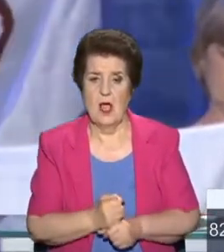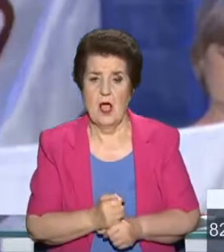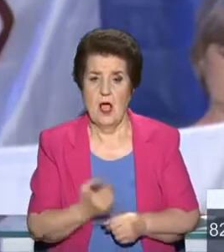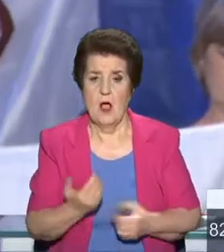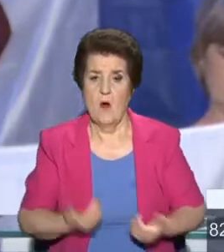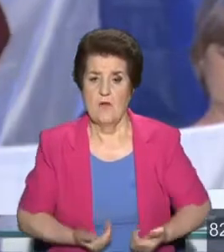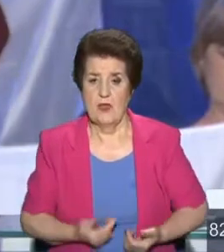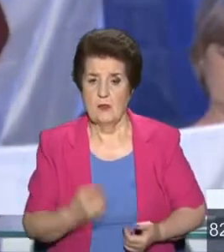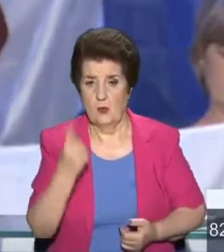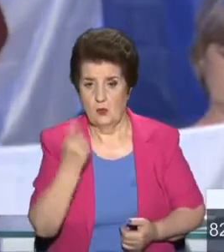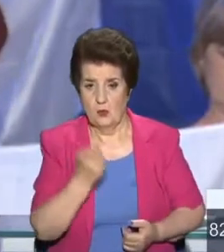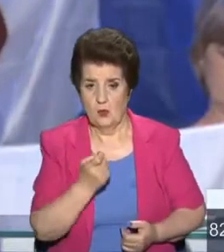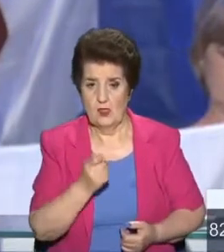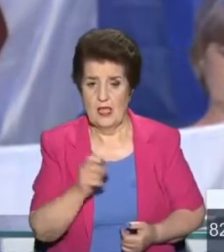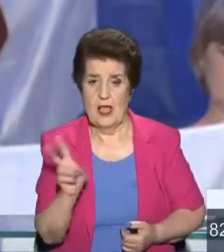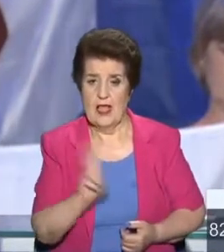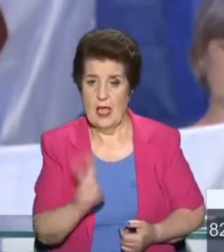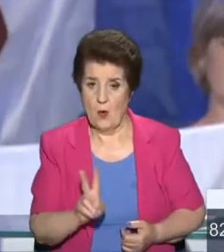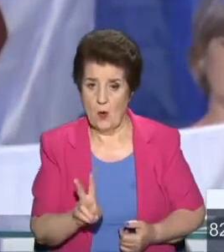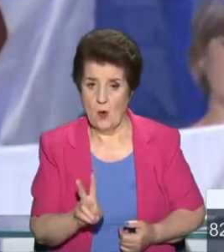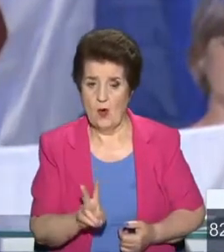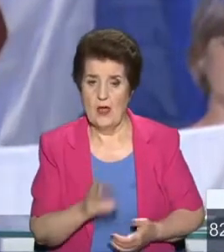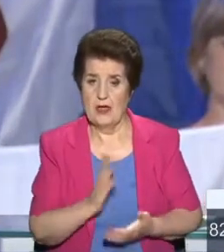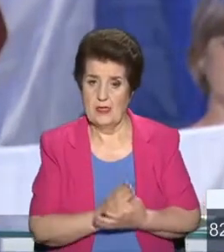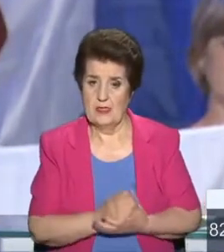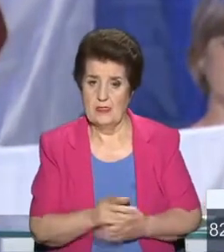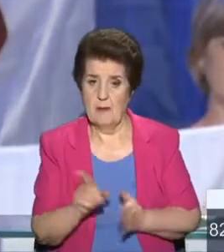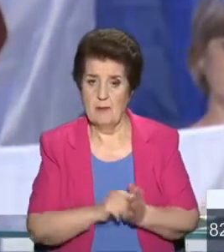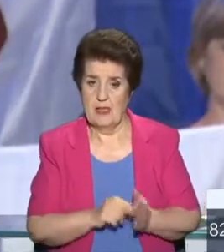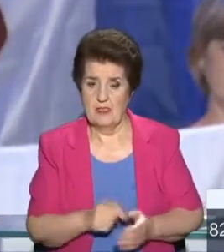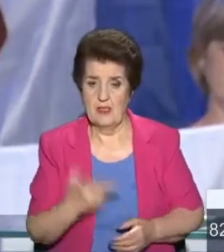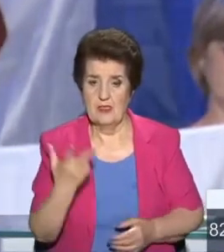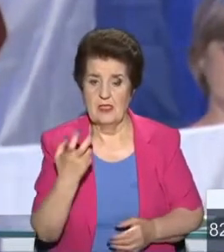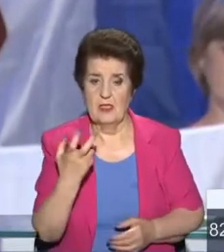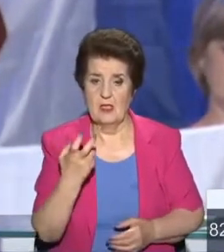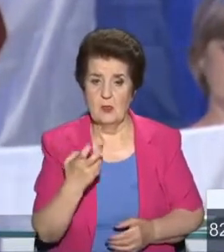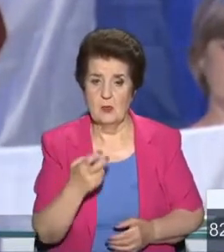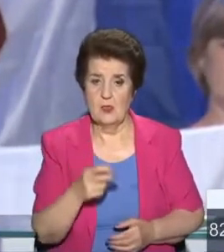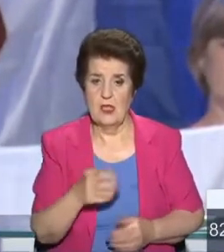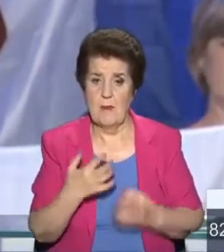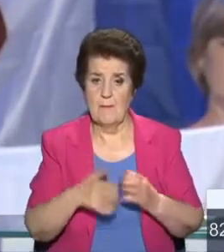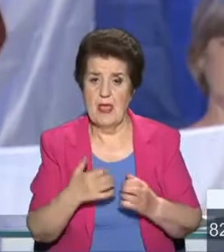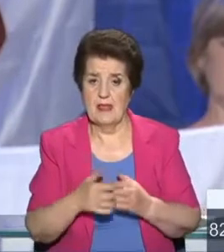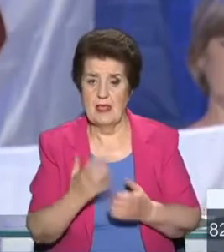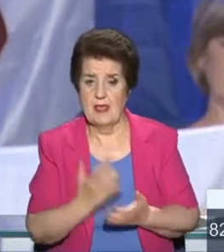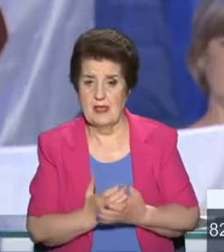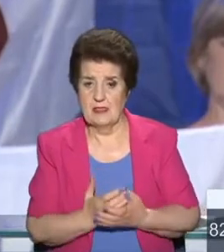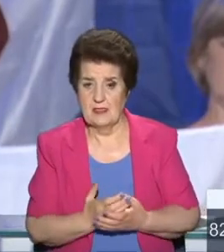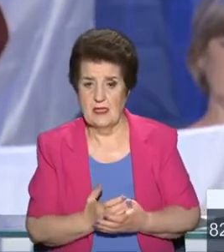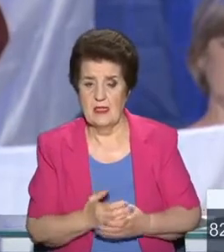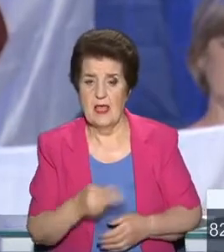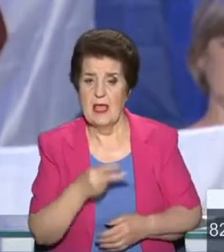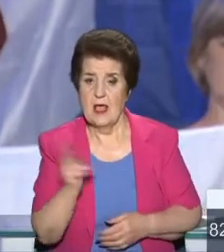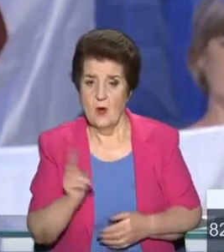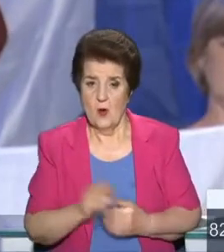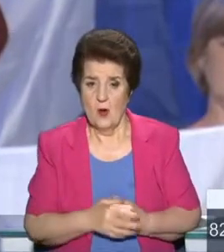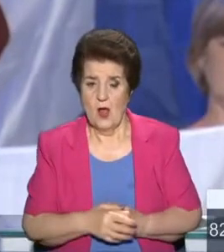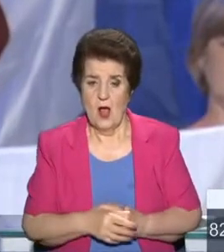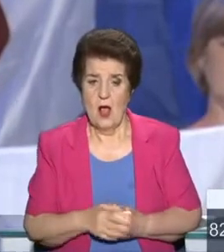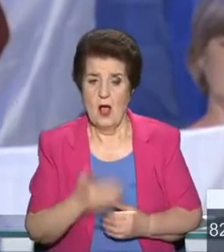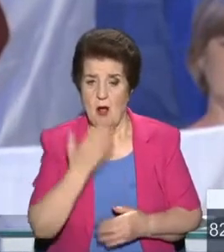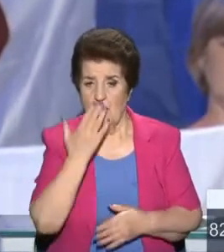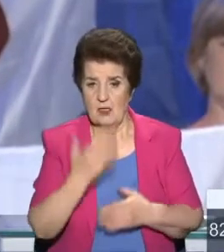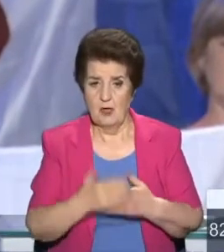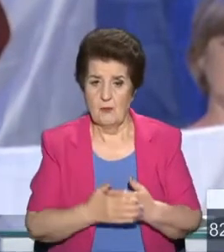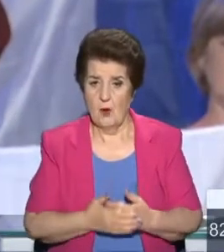este de 100 de euro pensia mea peste medie este de 300 de euro și atunci oamenii având această soluție atât de aproape